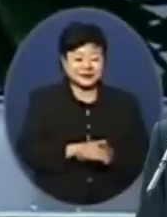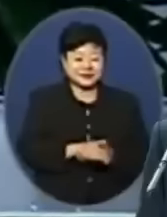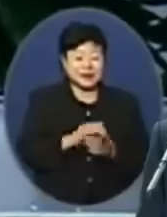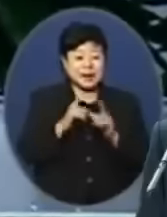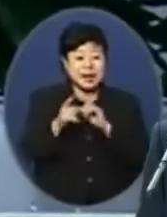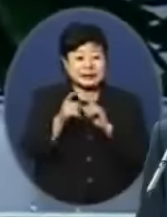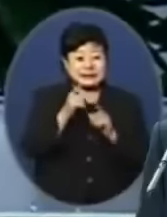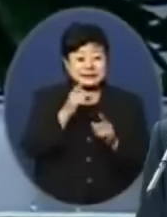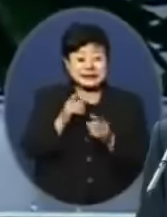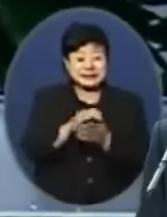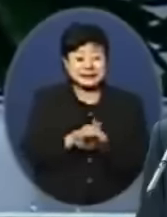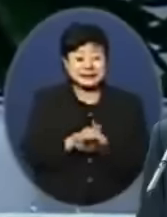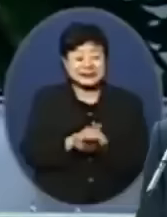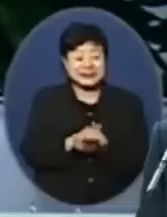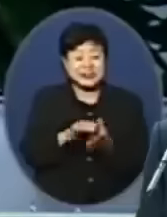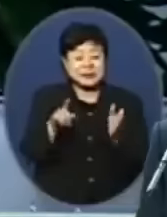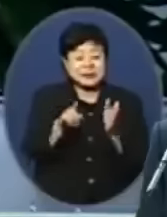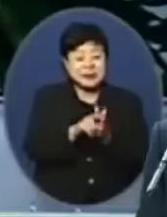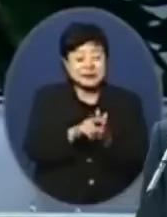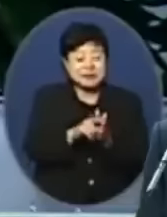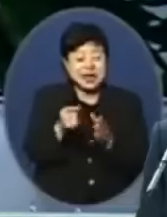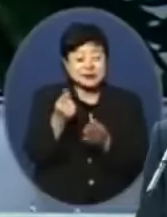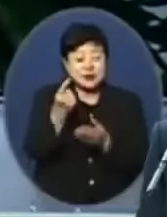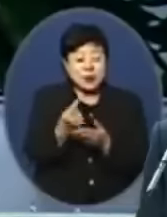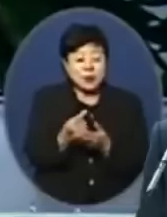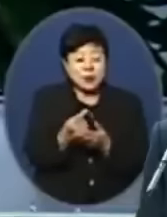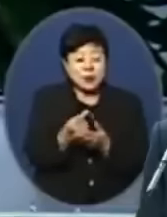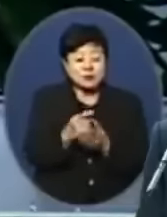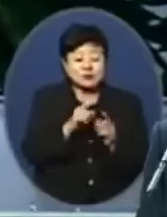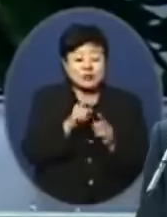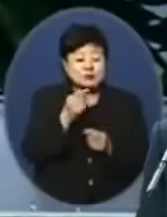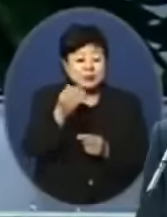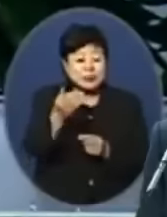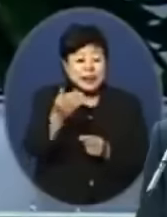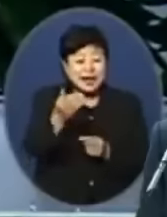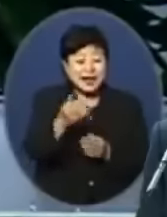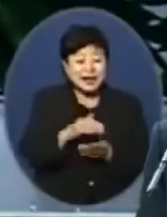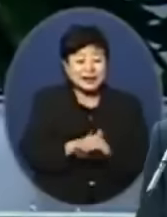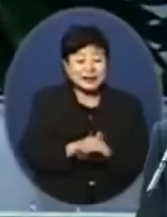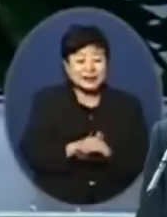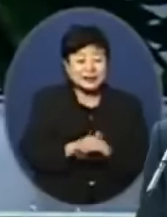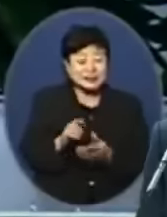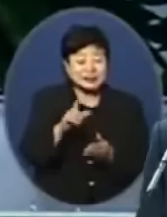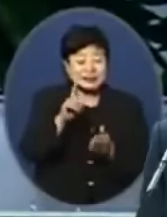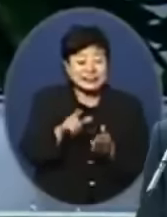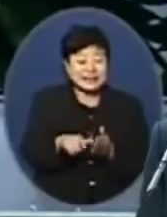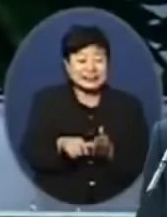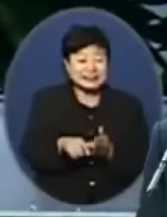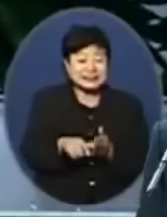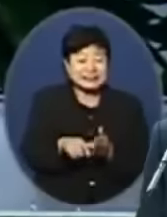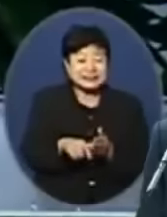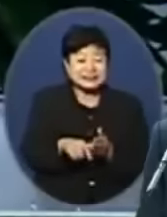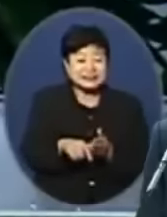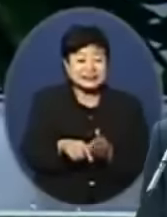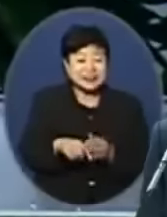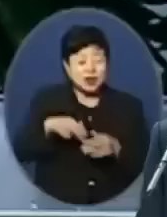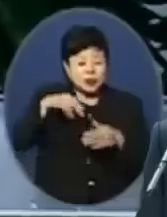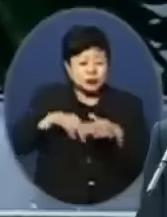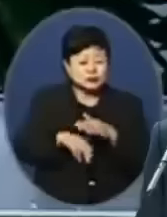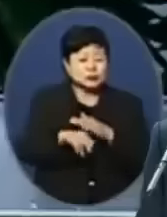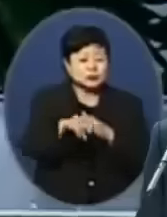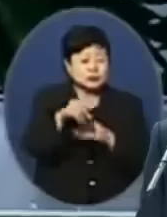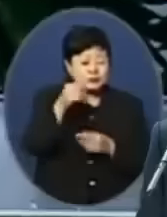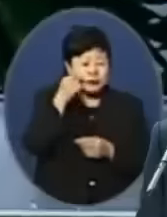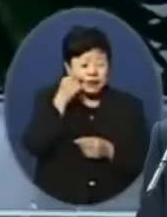그 말씀이 믿음을 가지고 있는데 어떤 말씀을 주시냐, 어느 데는 제가 빚을 못